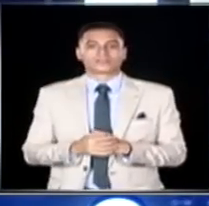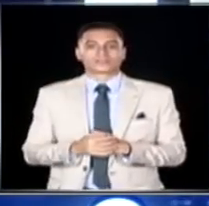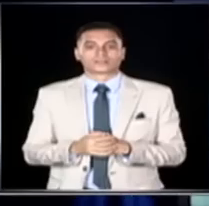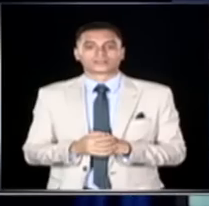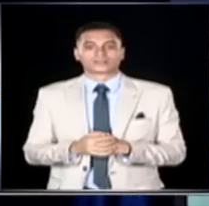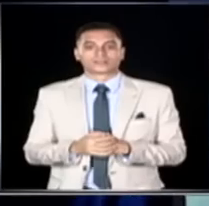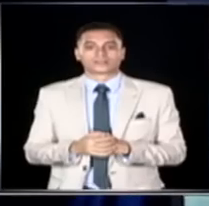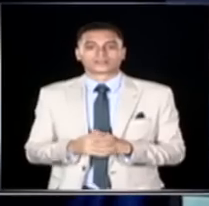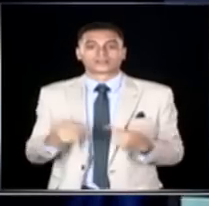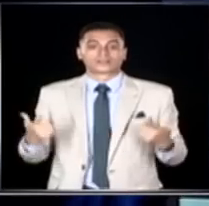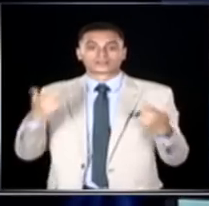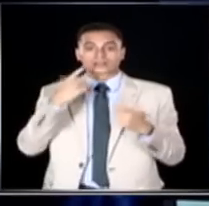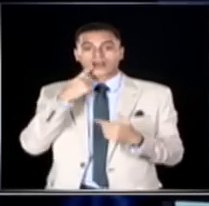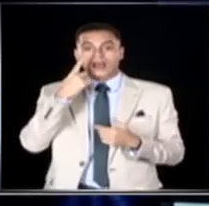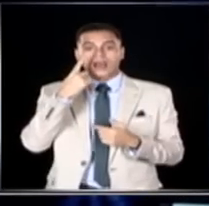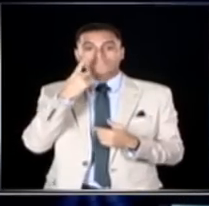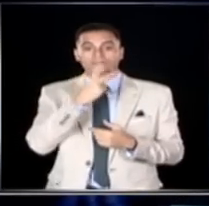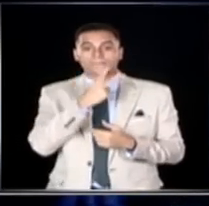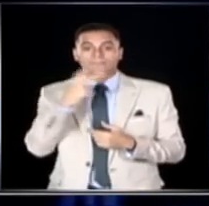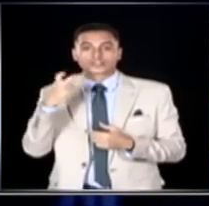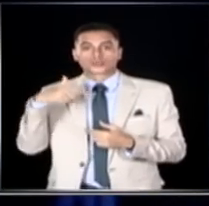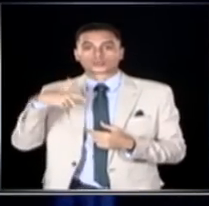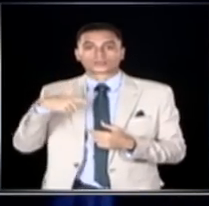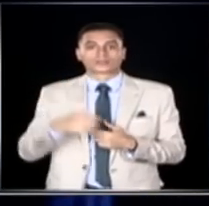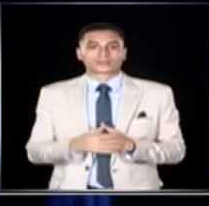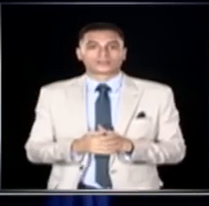المعركة كانت سنة 1260.